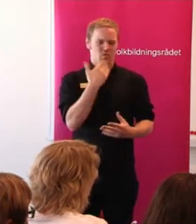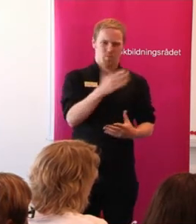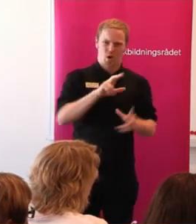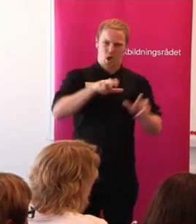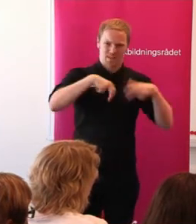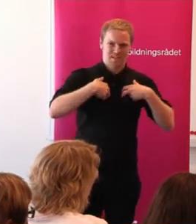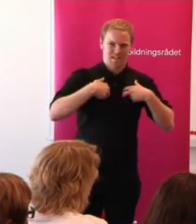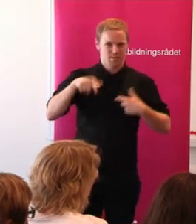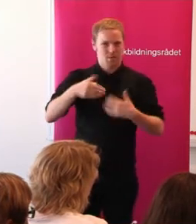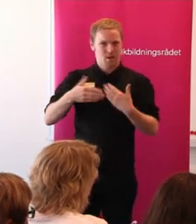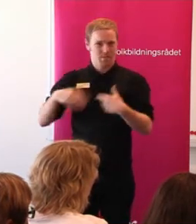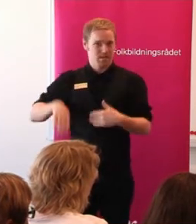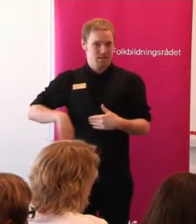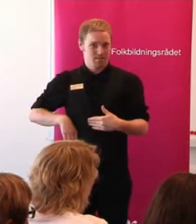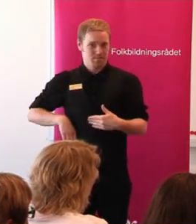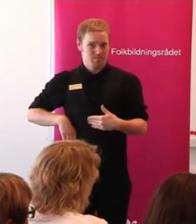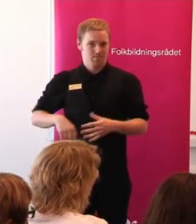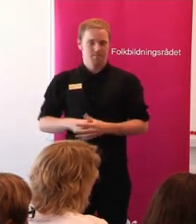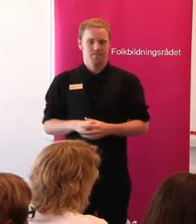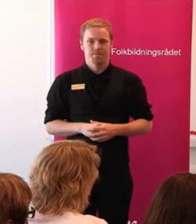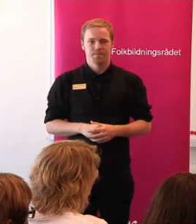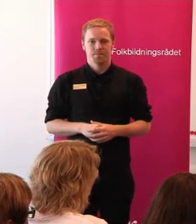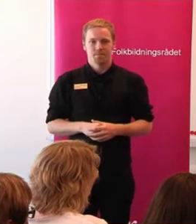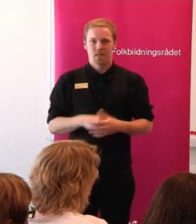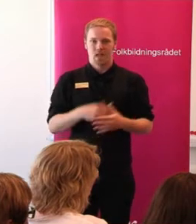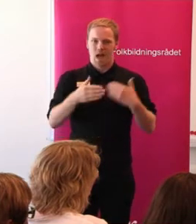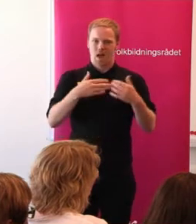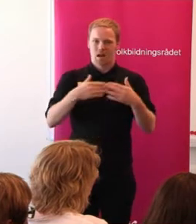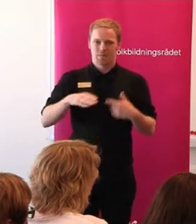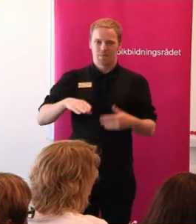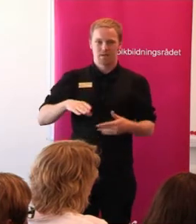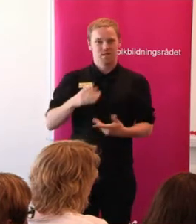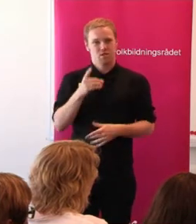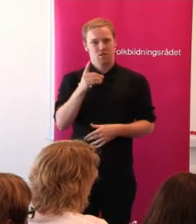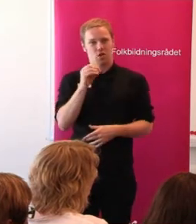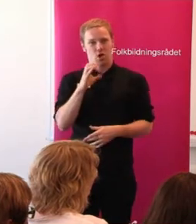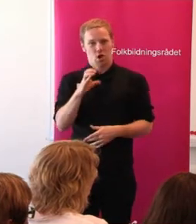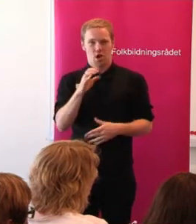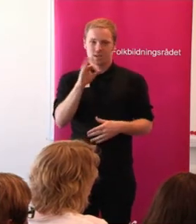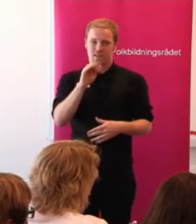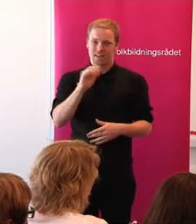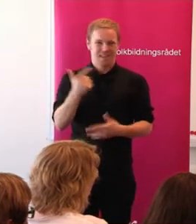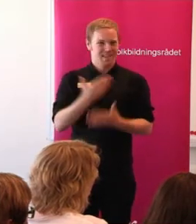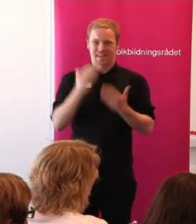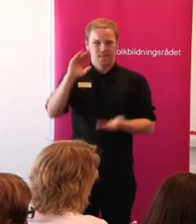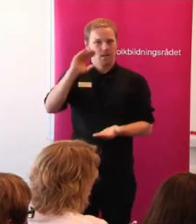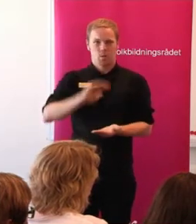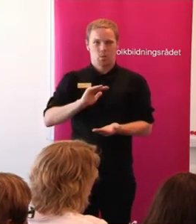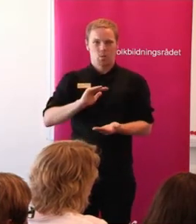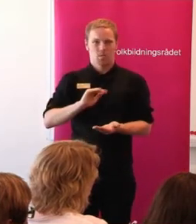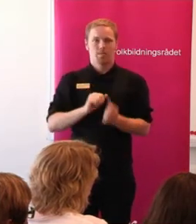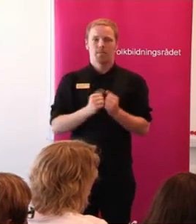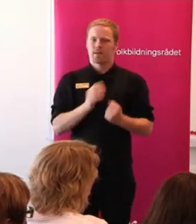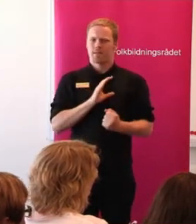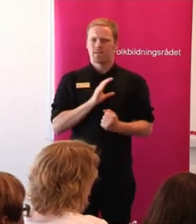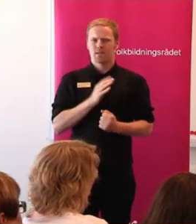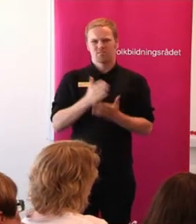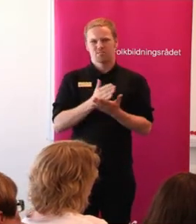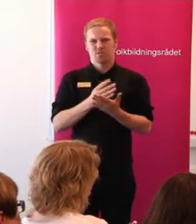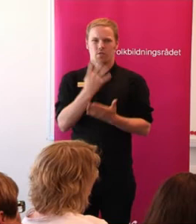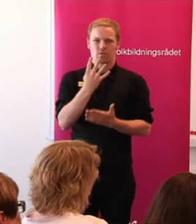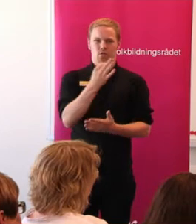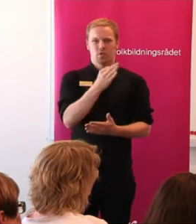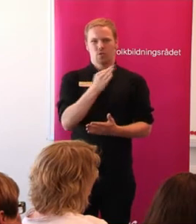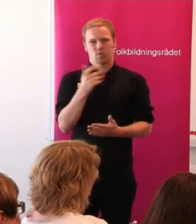få fått så mycket pengar. Alltså arbetslösheten är inte låg, jag vill inte påstå det. Men vi har ungefär 400 000 personer och 100